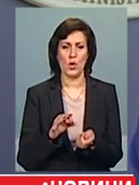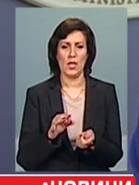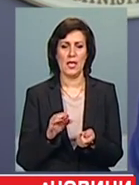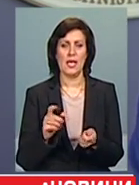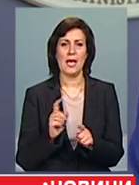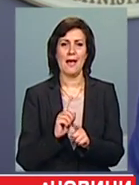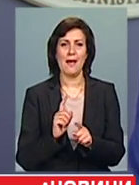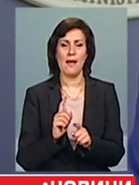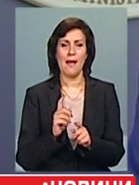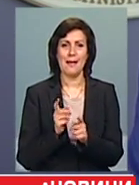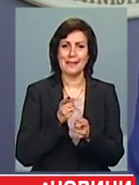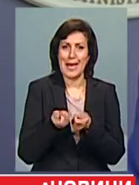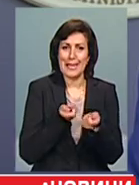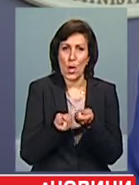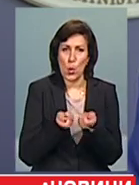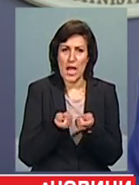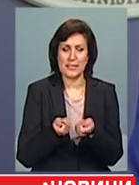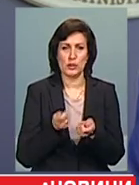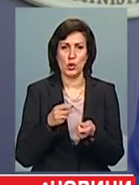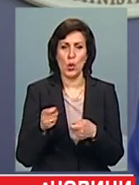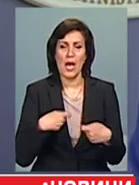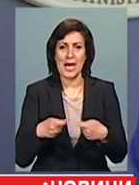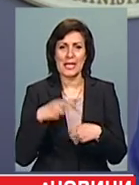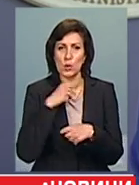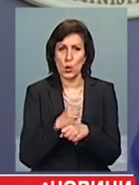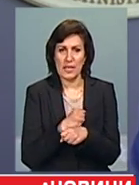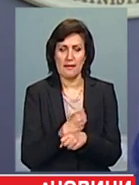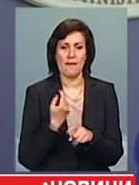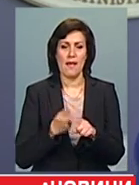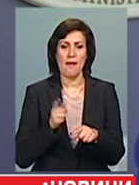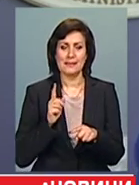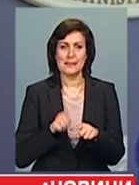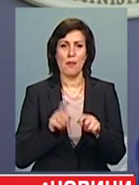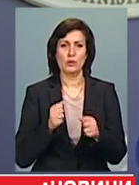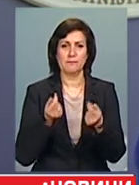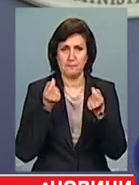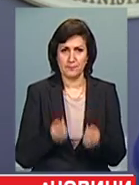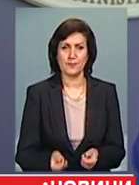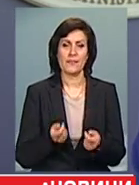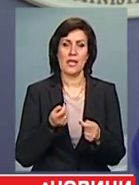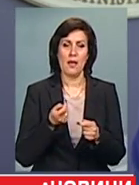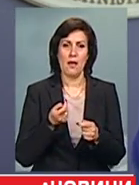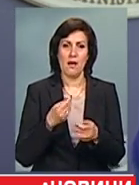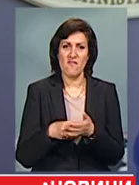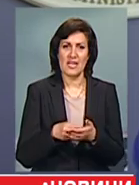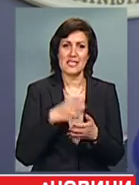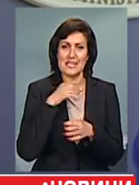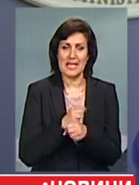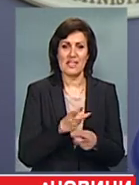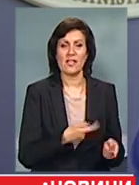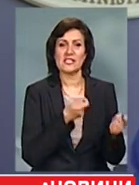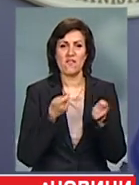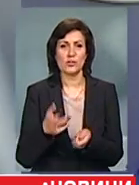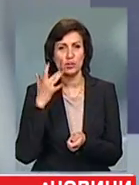ринку ліків. За словами прем'єра, це дасть змогу знизити вартість ліків, які завозять із США, а також країн ЄС. Доки це вся